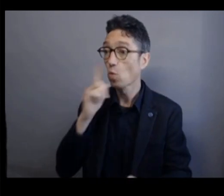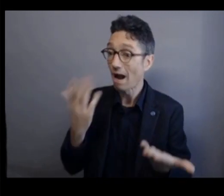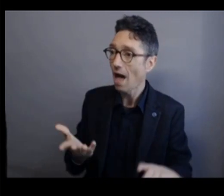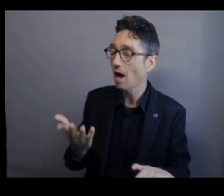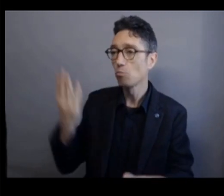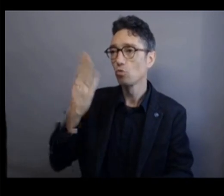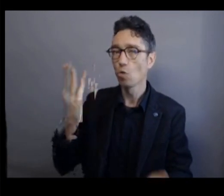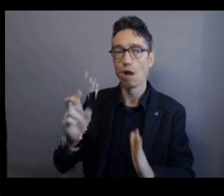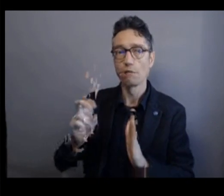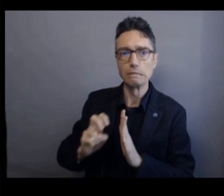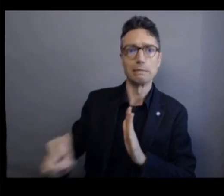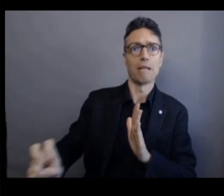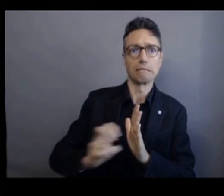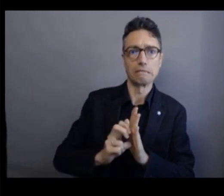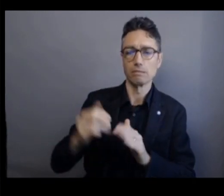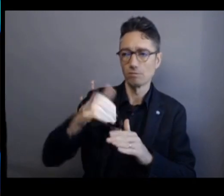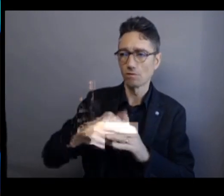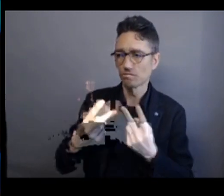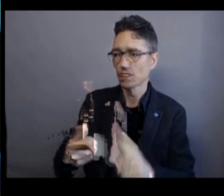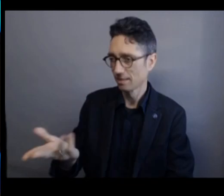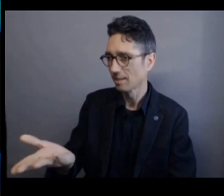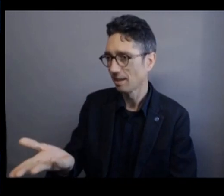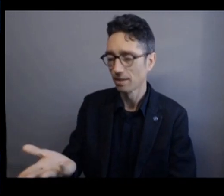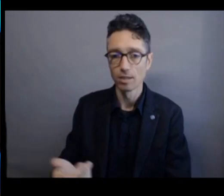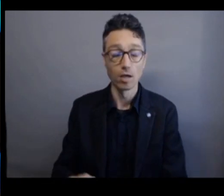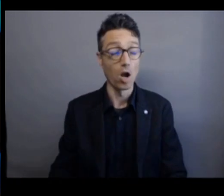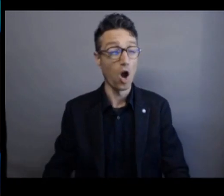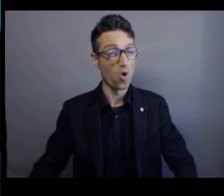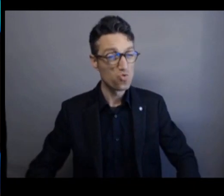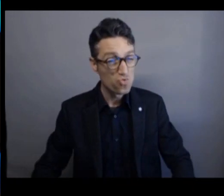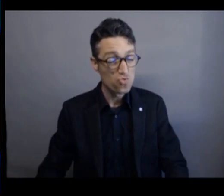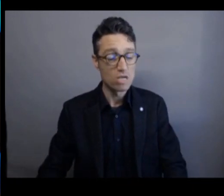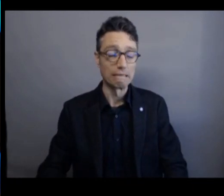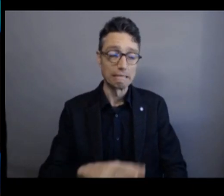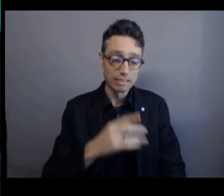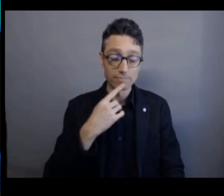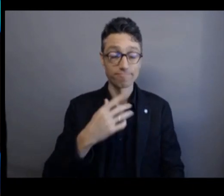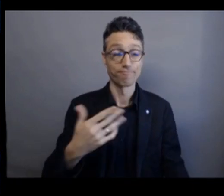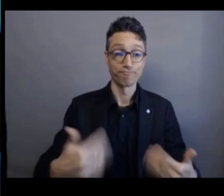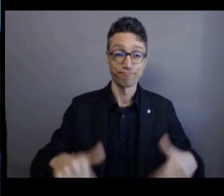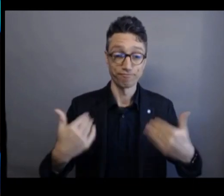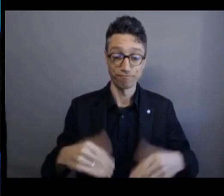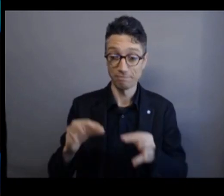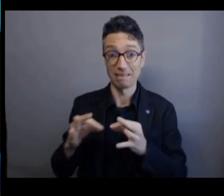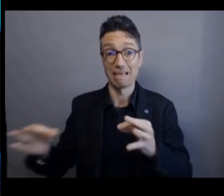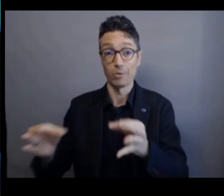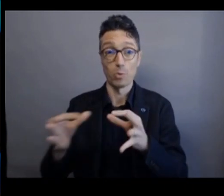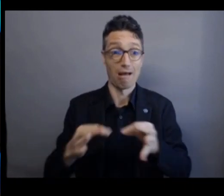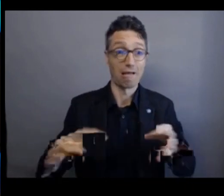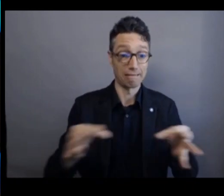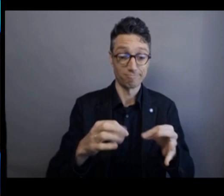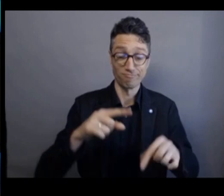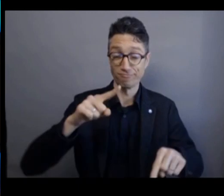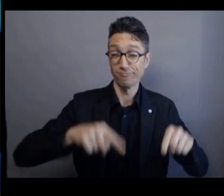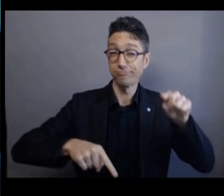partie de ce travail ? Ça, j'ai bien peur que ce soit extrêmement variable selon les territoires. Mais en